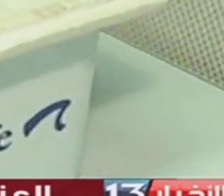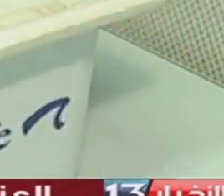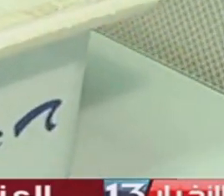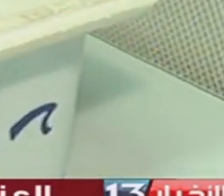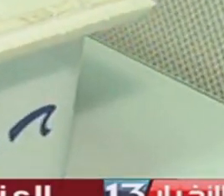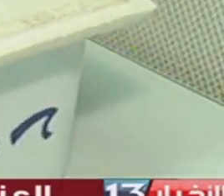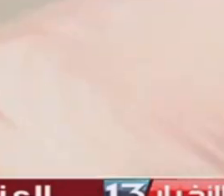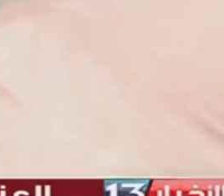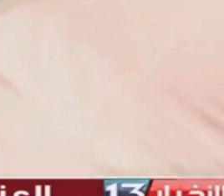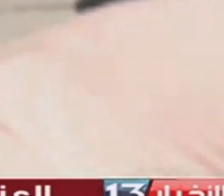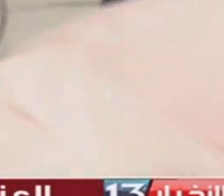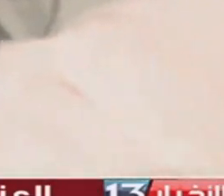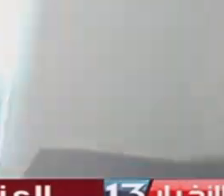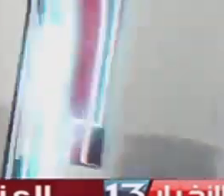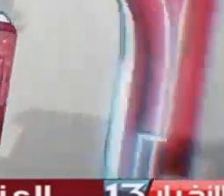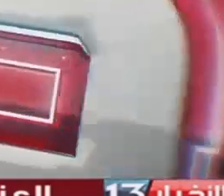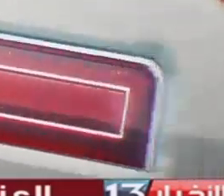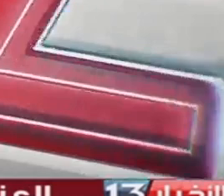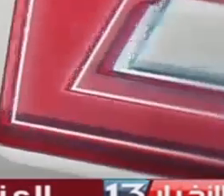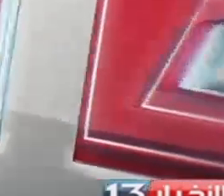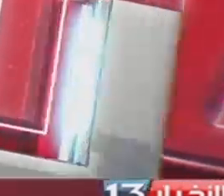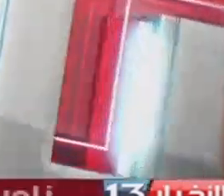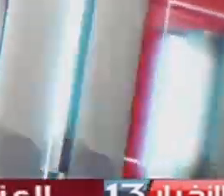بعدوى خلال الاربعه وعشرين ساعه الماضيه